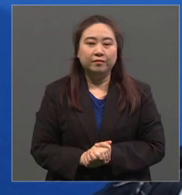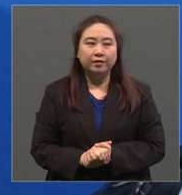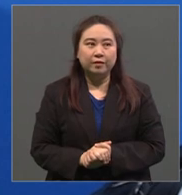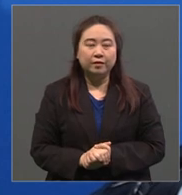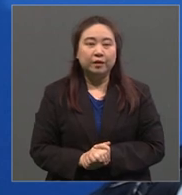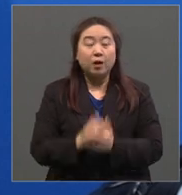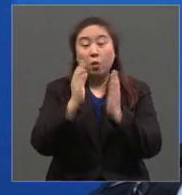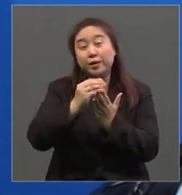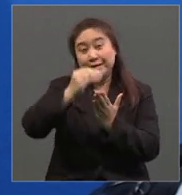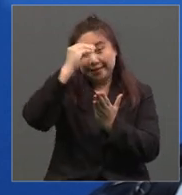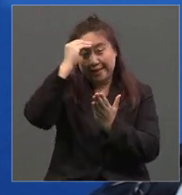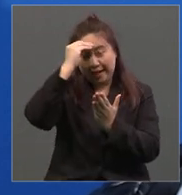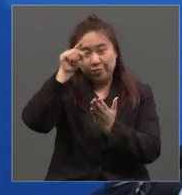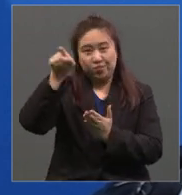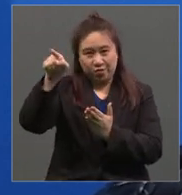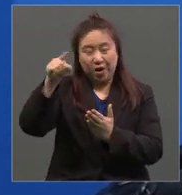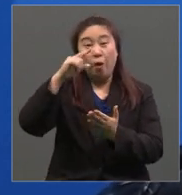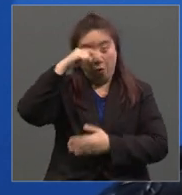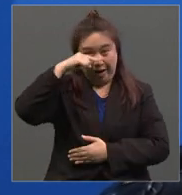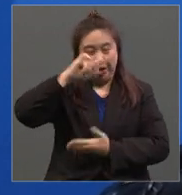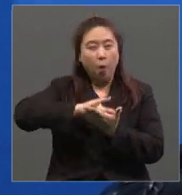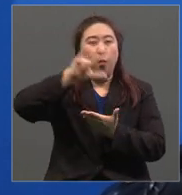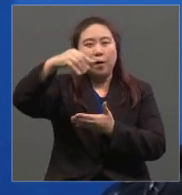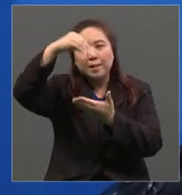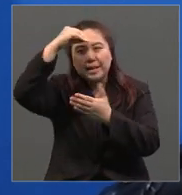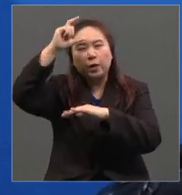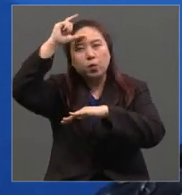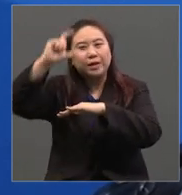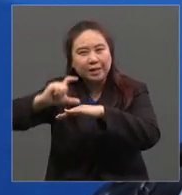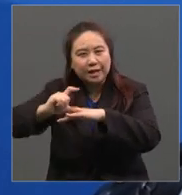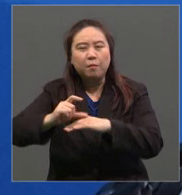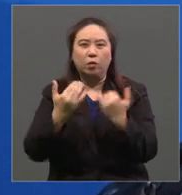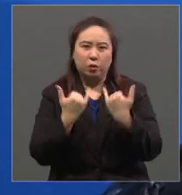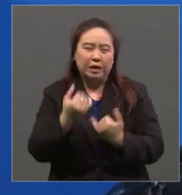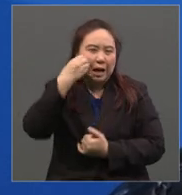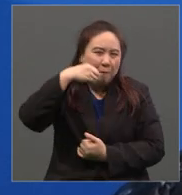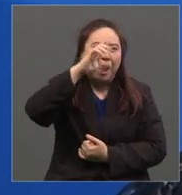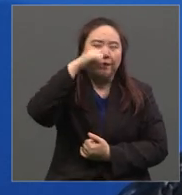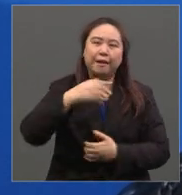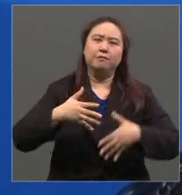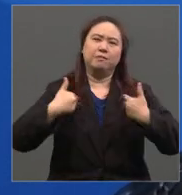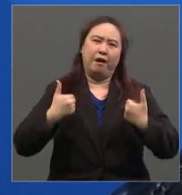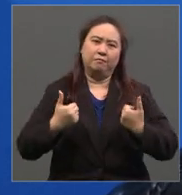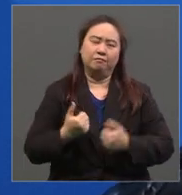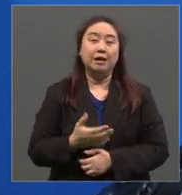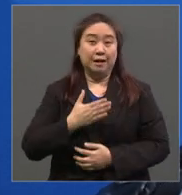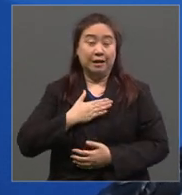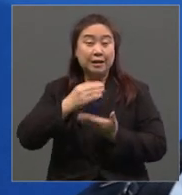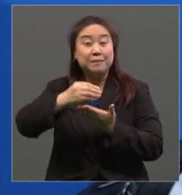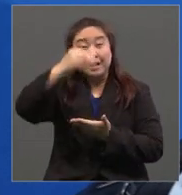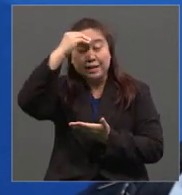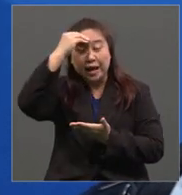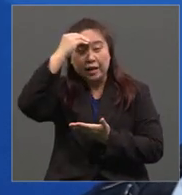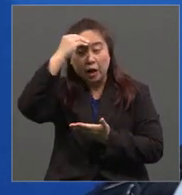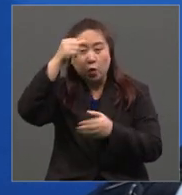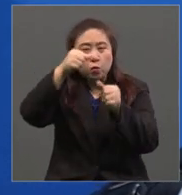บี่นักศึกษาไทยไปเรียนอยู่ที่ตุรกีดีใจมากที่ได้กลับมาเมืองไทยจริงๆเนี่ยน้องบอกว่าพื้นที่ที่น้องไปเรียนเนี่ยอยู่ที่เมือง